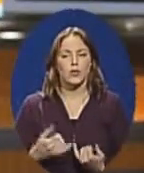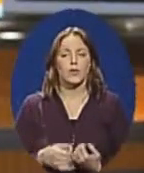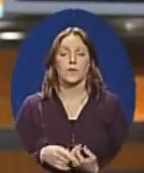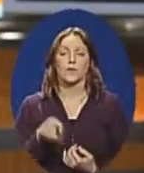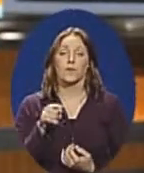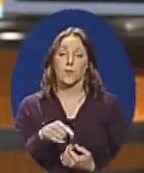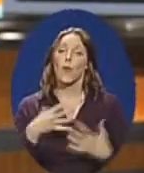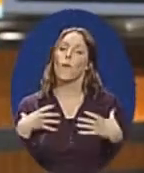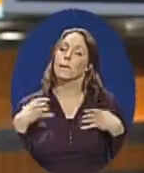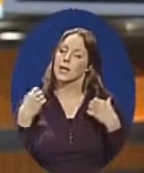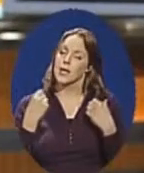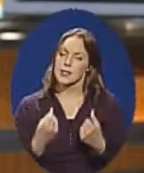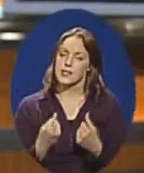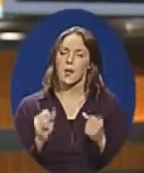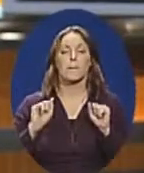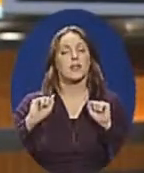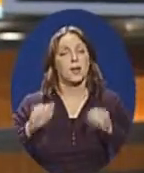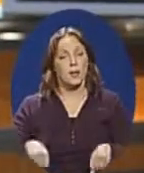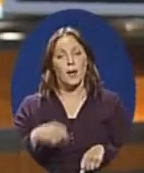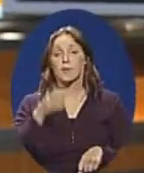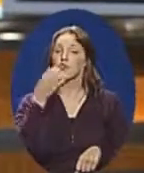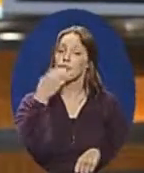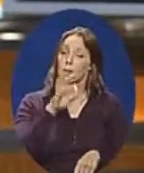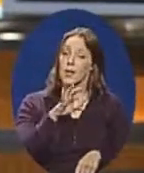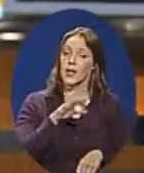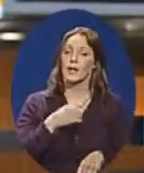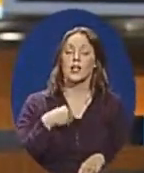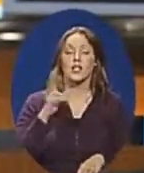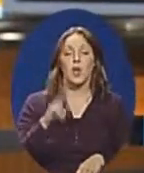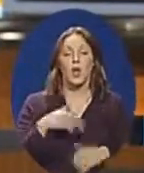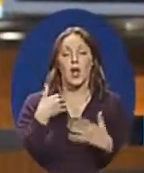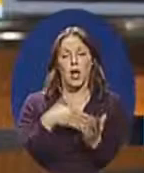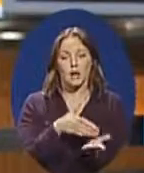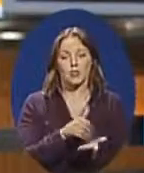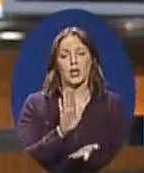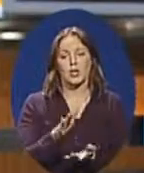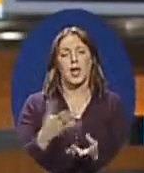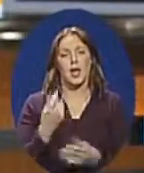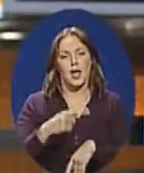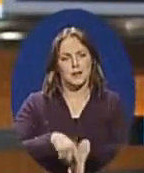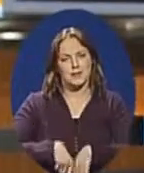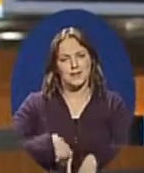הוא מתחזק, מתגבר, משתפר, ואני יכול להמשיך ככה שעות.